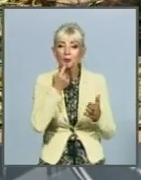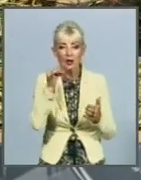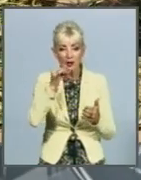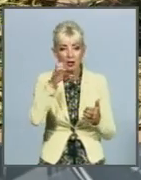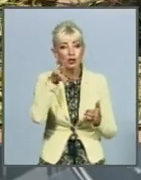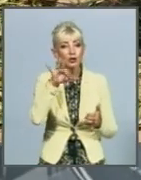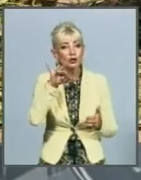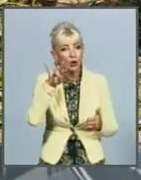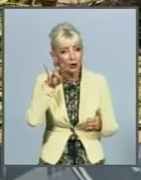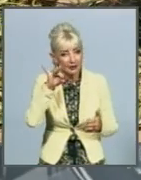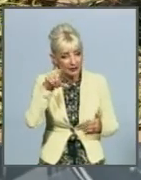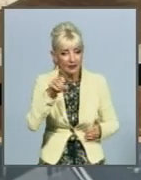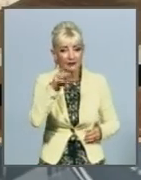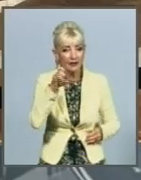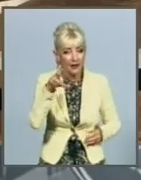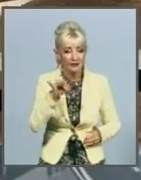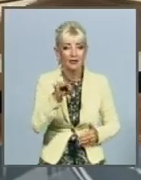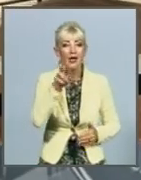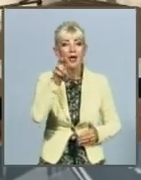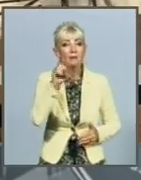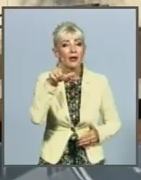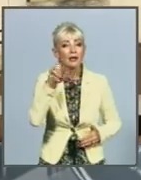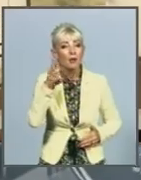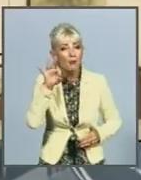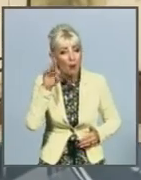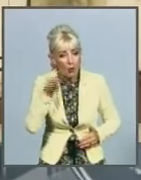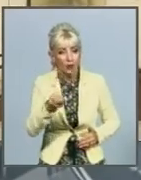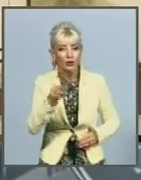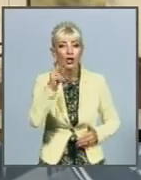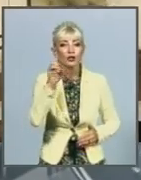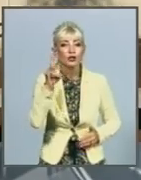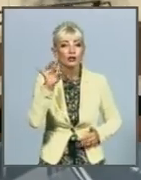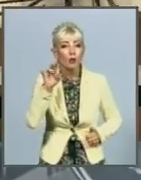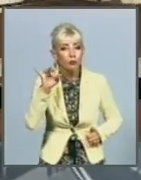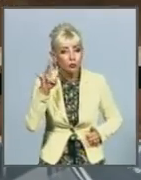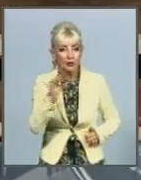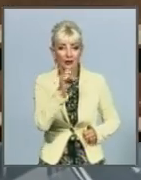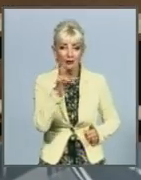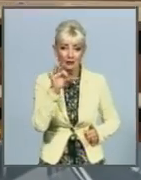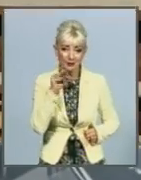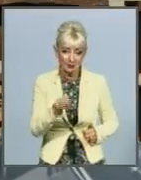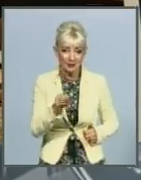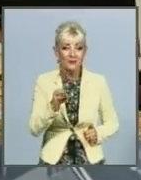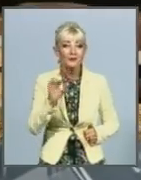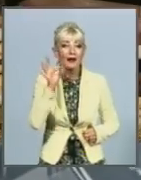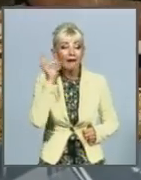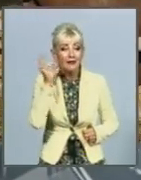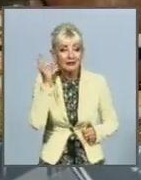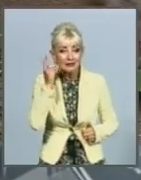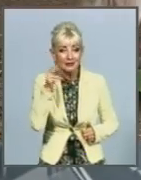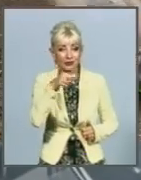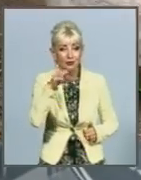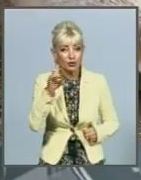слониха Тенді, і бегемотиха Степаніда, а також чорнобурки та єноти. Чорнобурі лисиці Джері та Джина